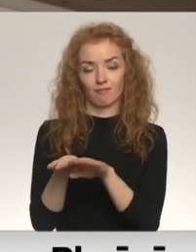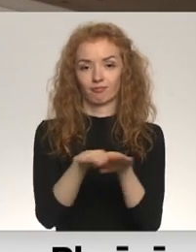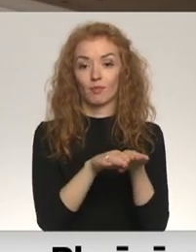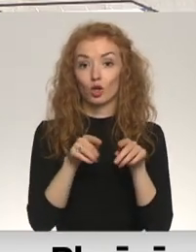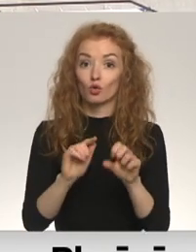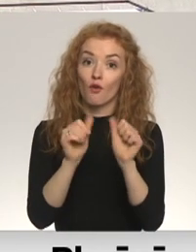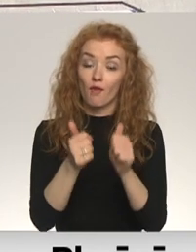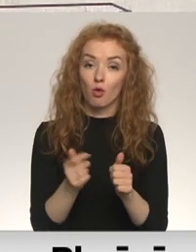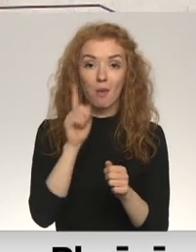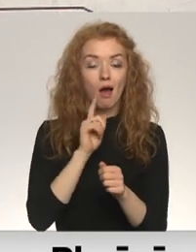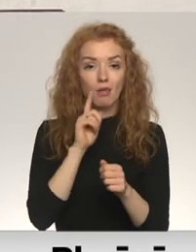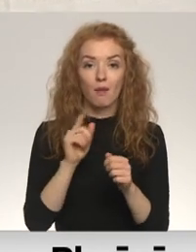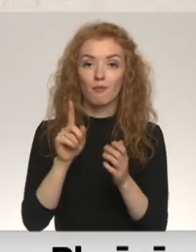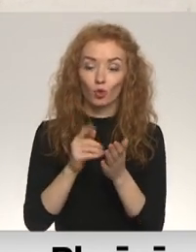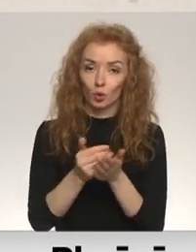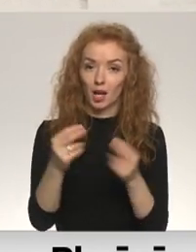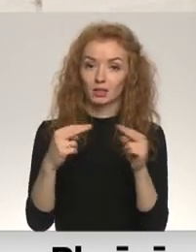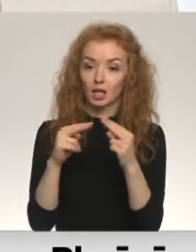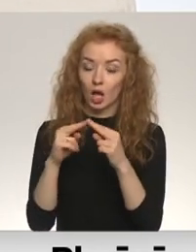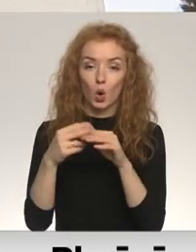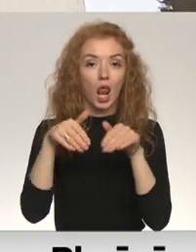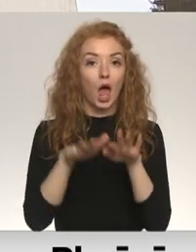vēl saskaņo un galīgie lēmumi vēl nav